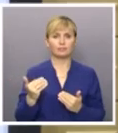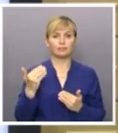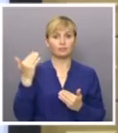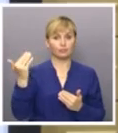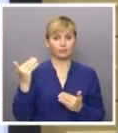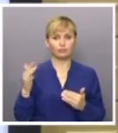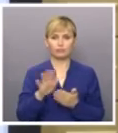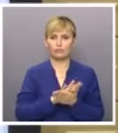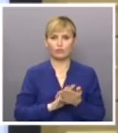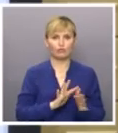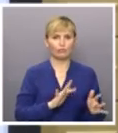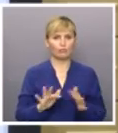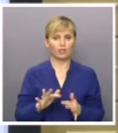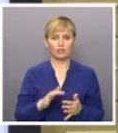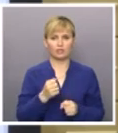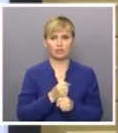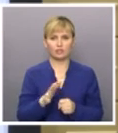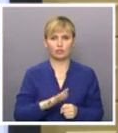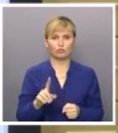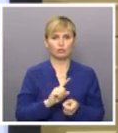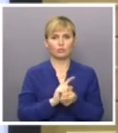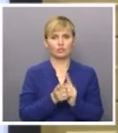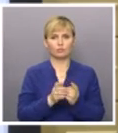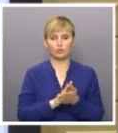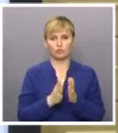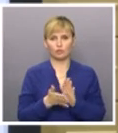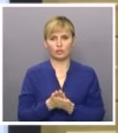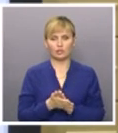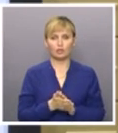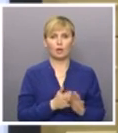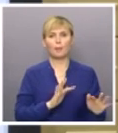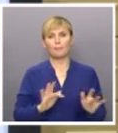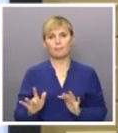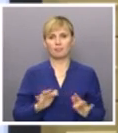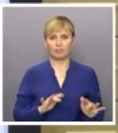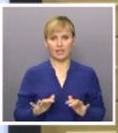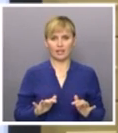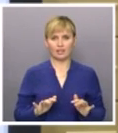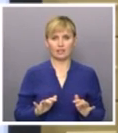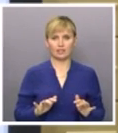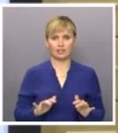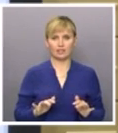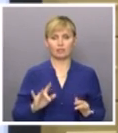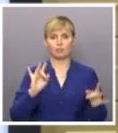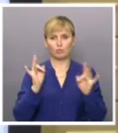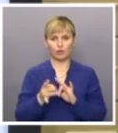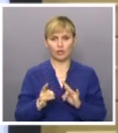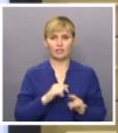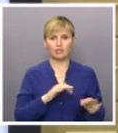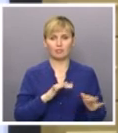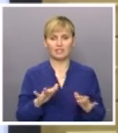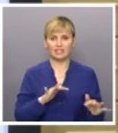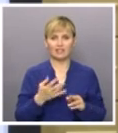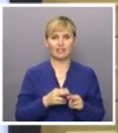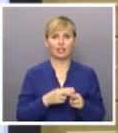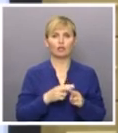ведомства никакие меры не принимаются для того, чтобы как-то изменить ситуацию, да? Меры, самая, скажем, популярная мера и самая действенная,